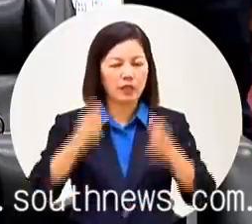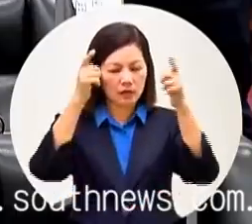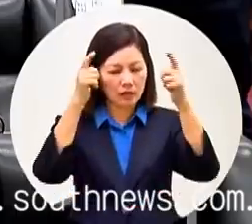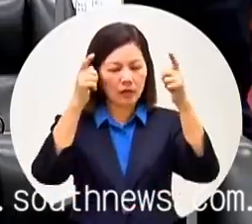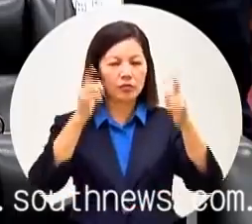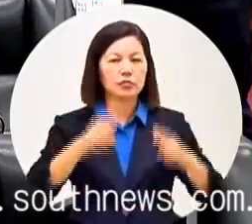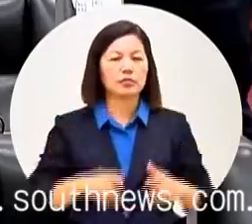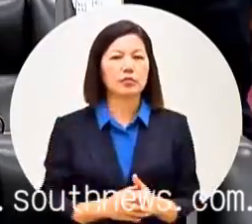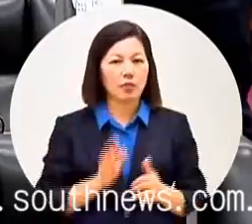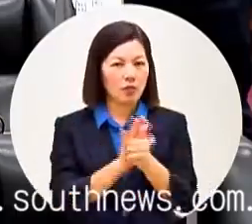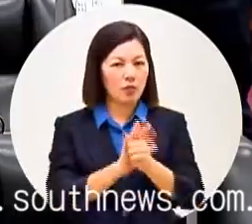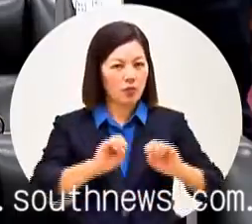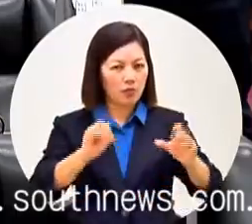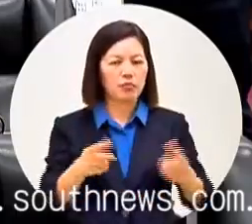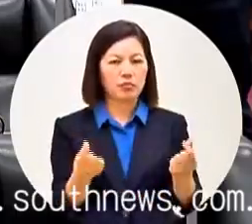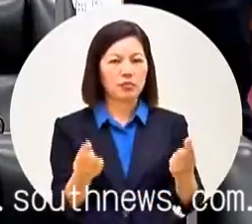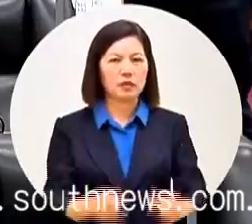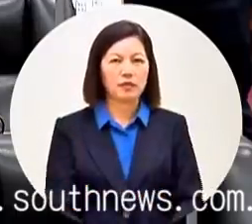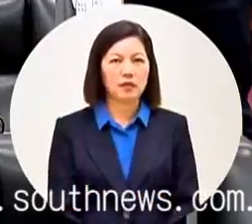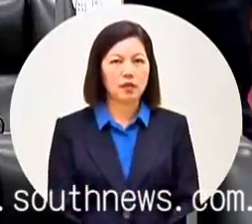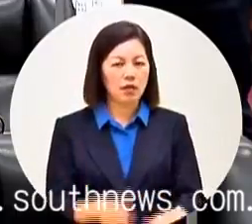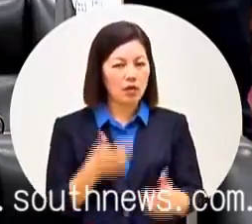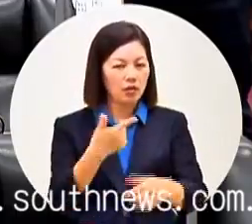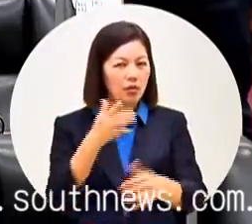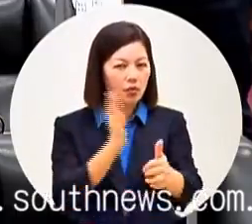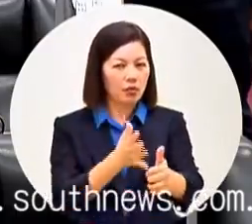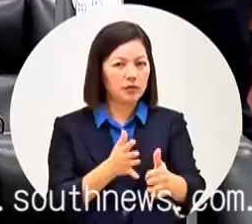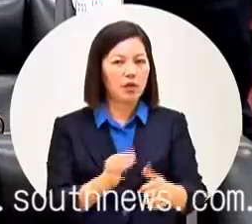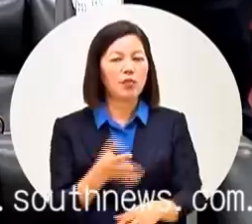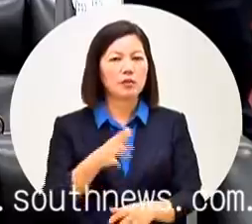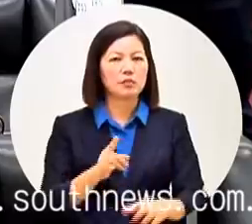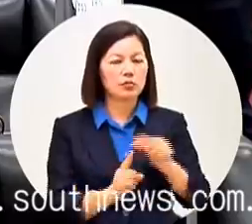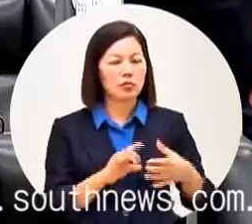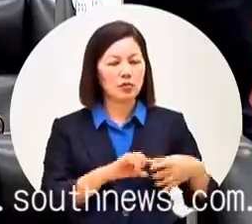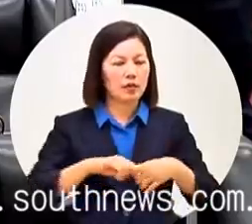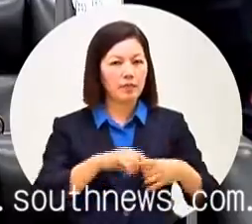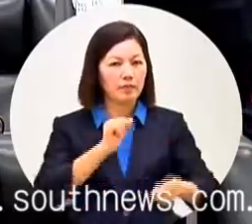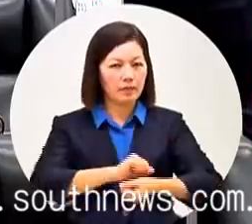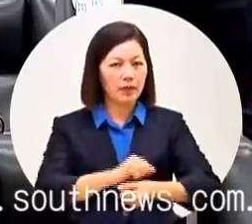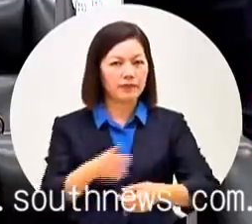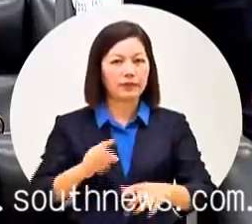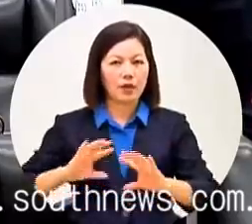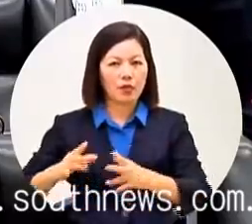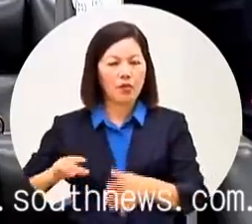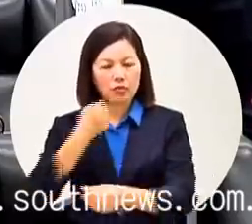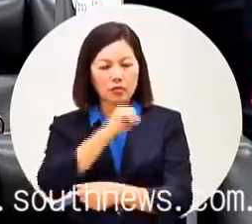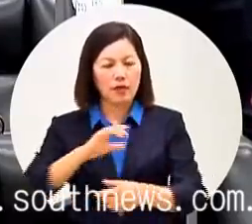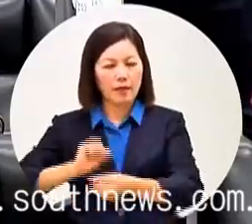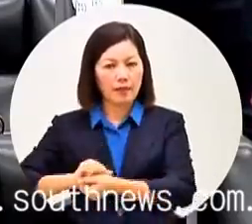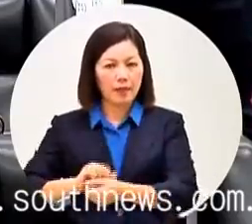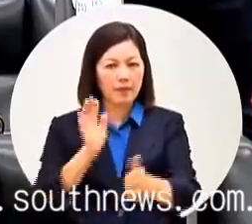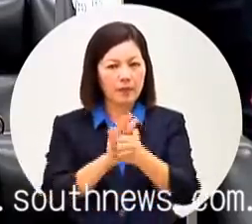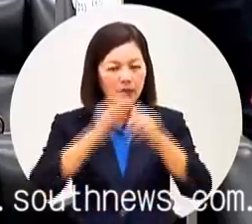动。第六问，为什么中联办、国台办都要帮韩国瑜背书，都要帮韩